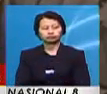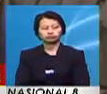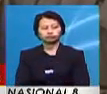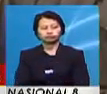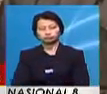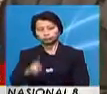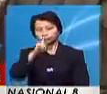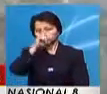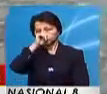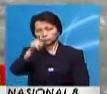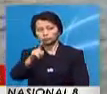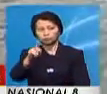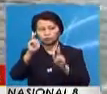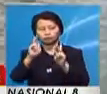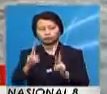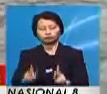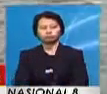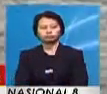Pihak